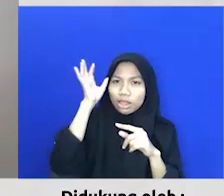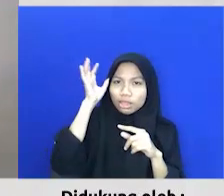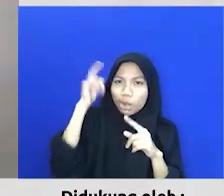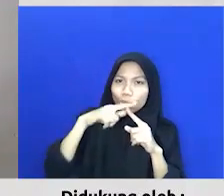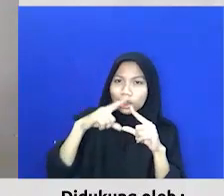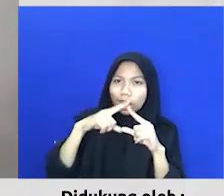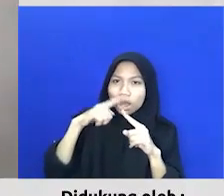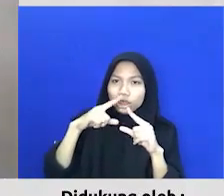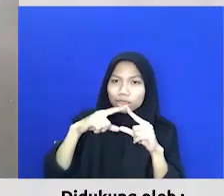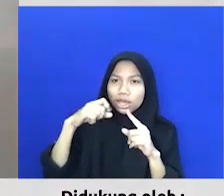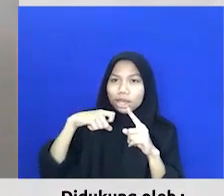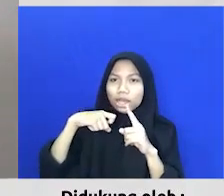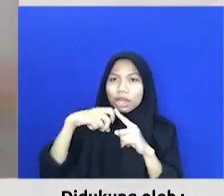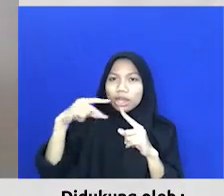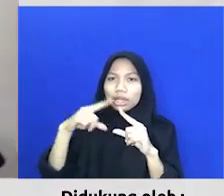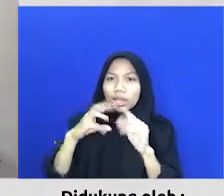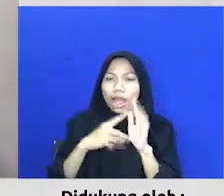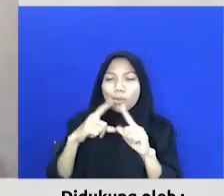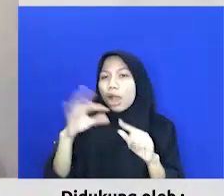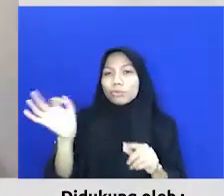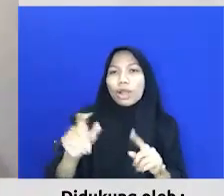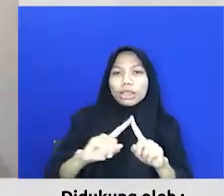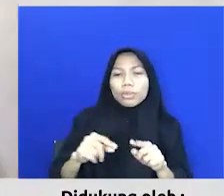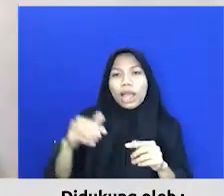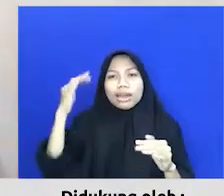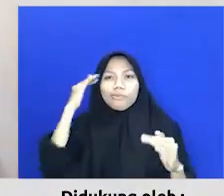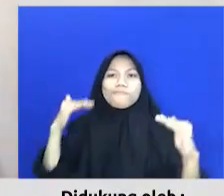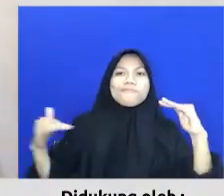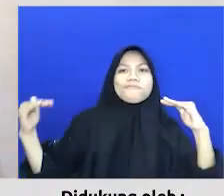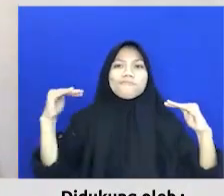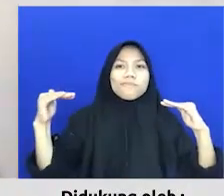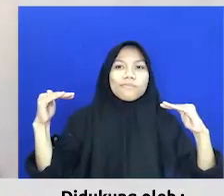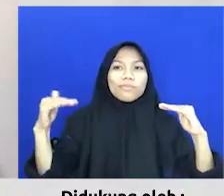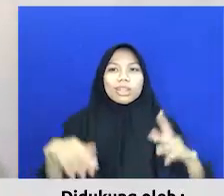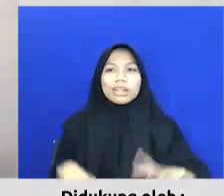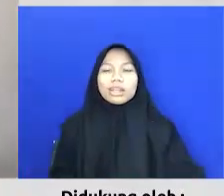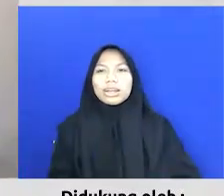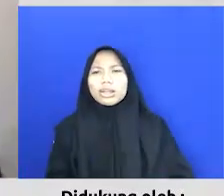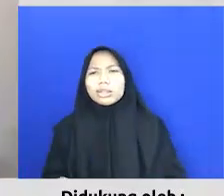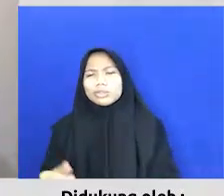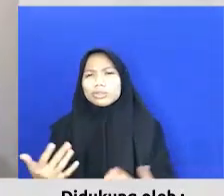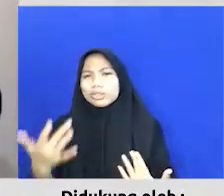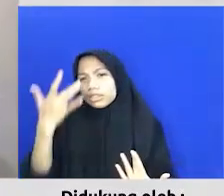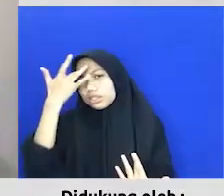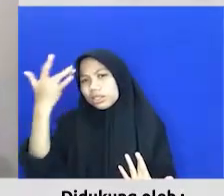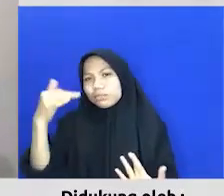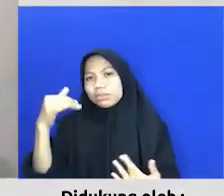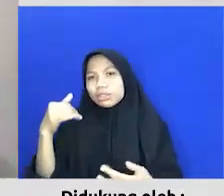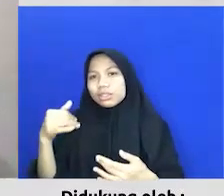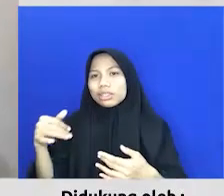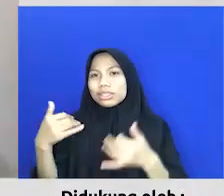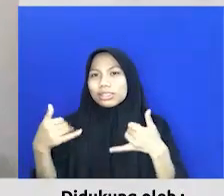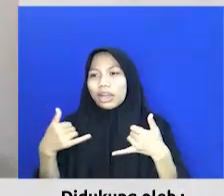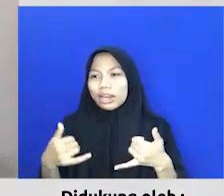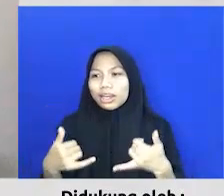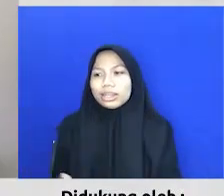Itu sih memang nggak heran sih dipilih gitu lewat jam malam sama skor sesi gitu. Prima